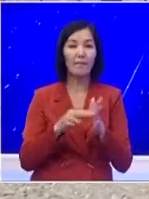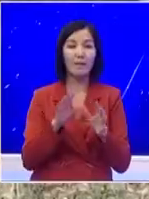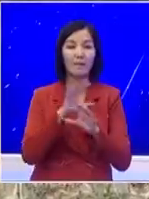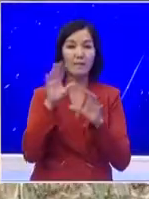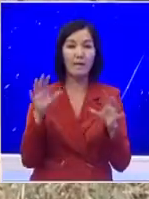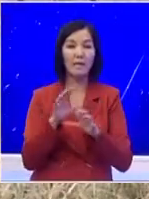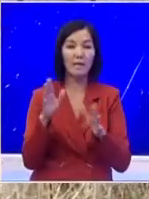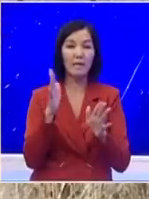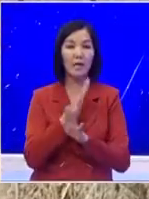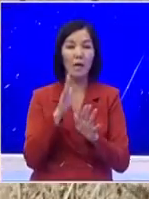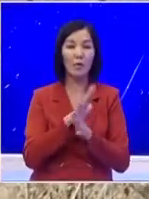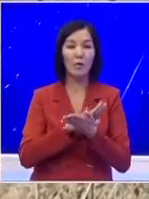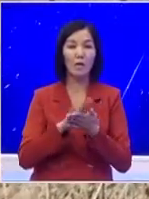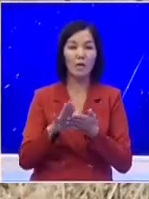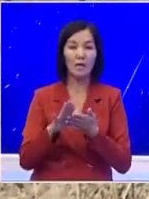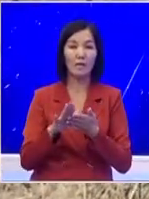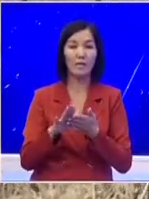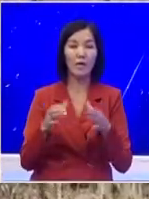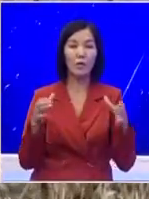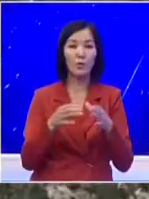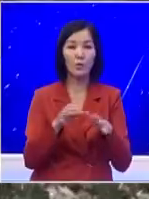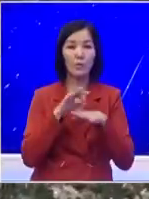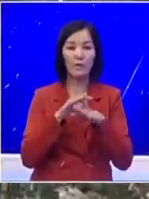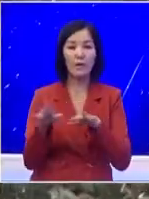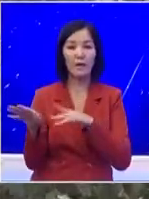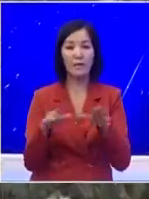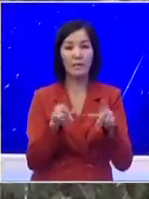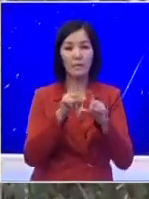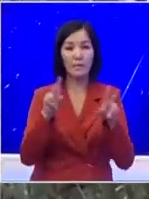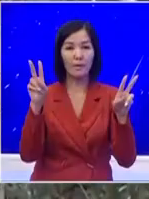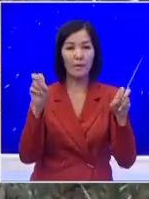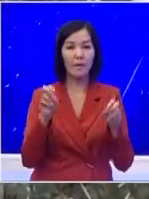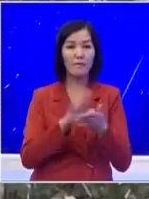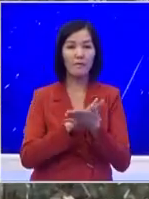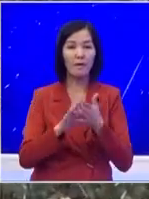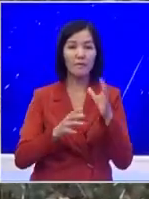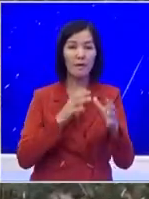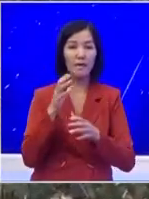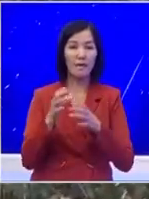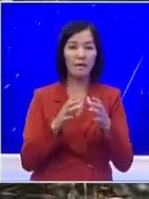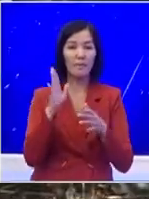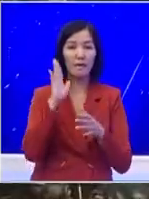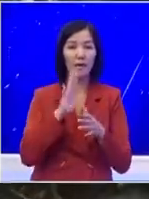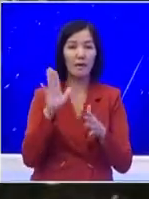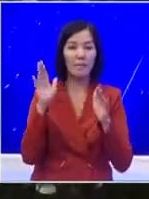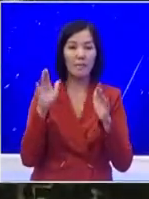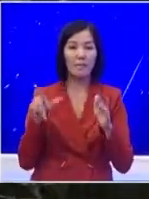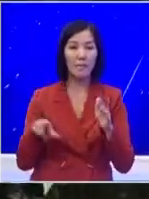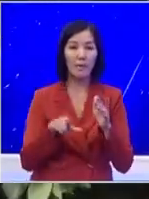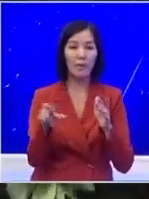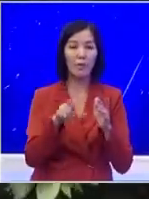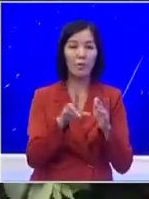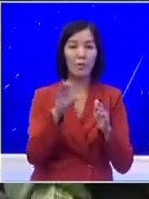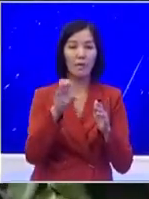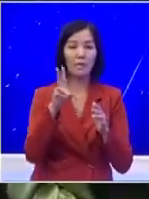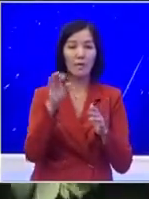сохранение экологии. Бойцами трудового отряда проведена акция под девизом «Таза Алем» на берегу реки Каскелен. За считанные часы более